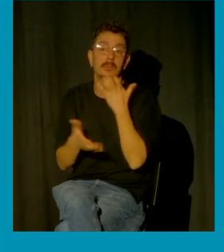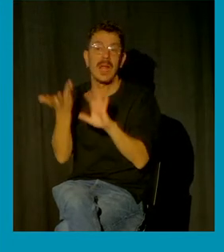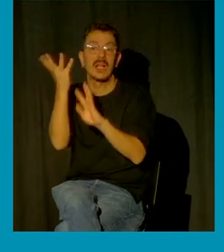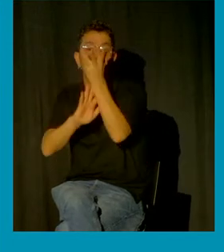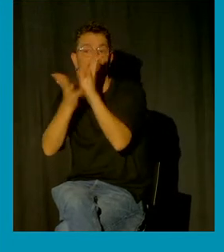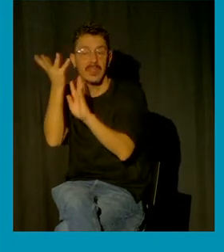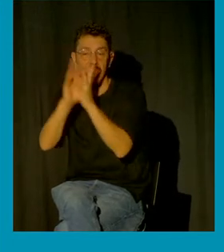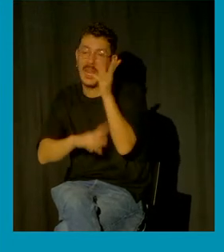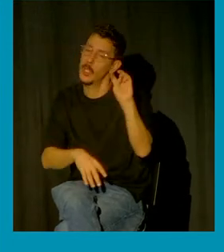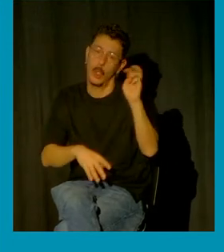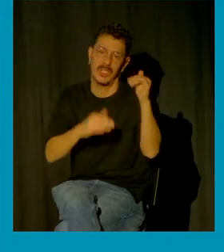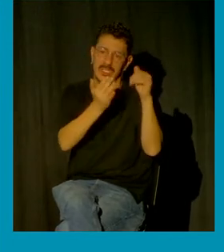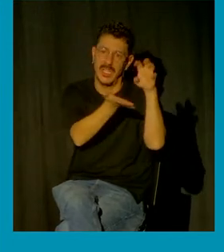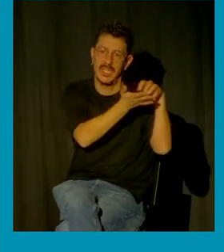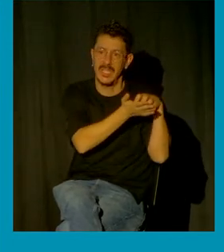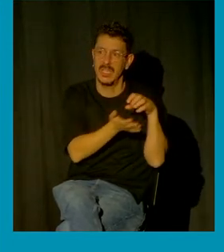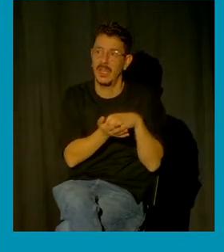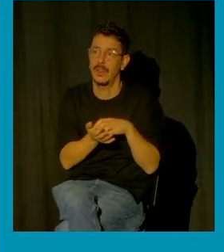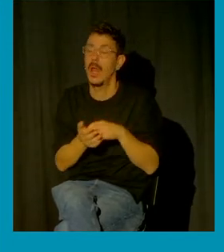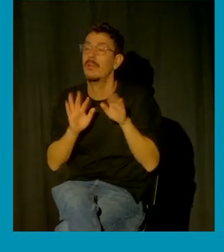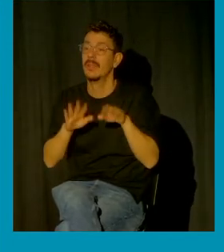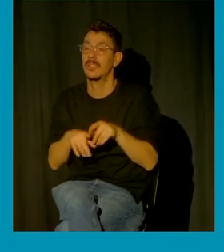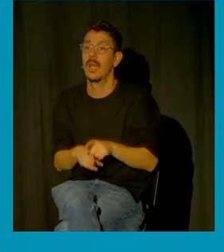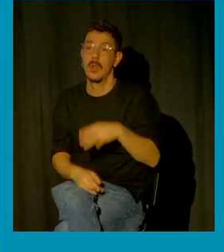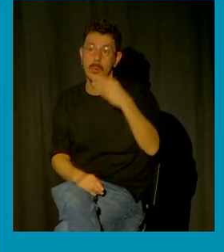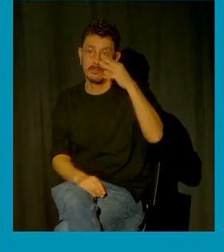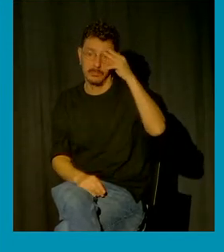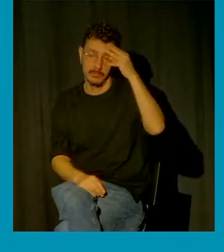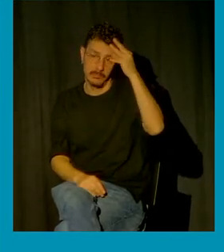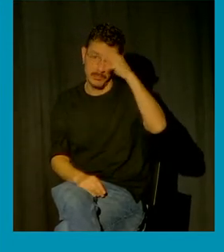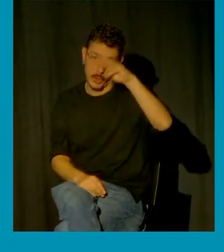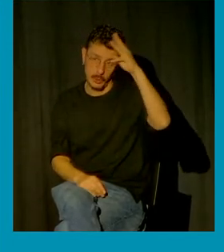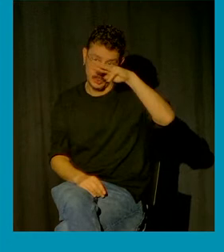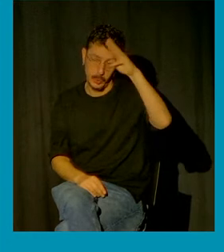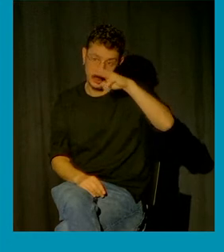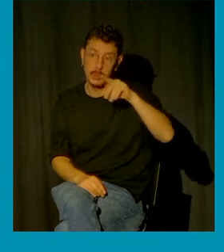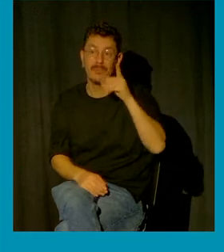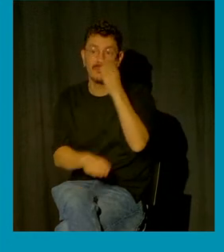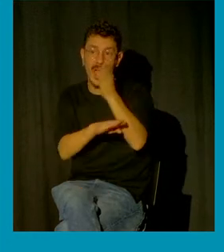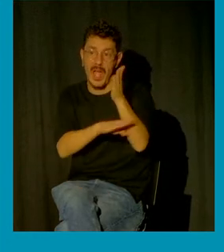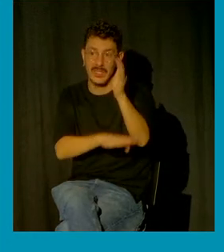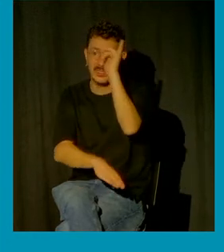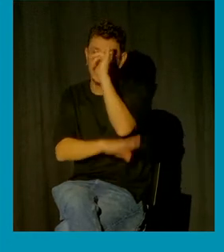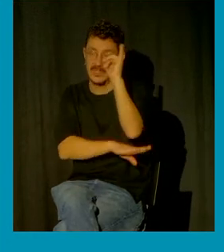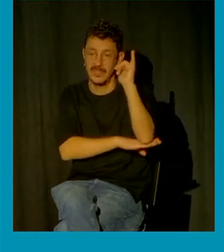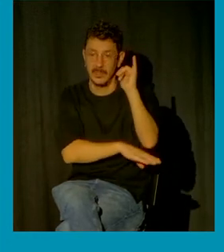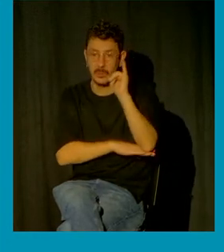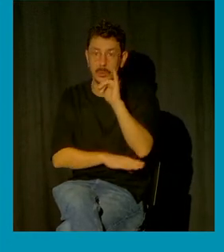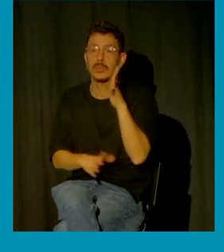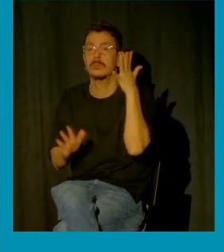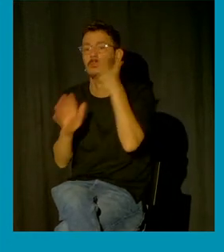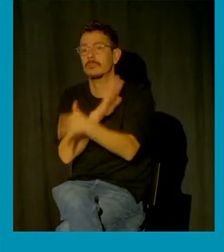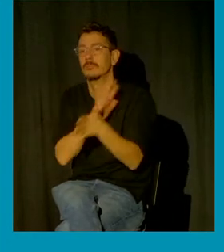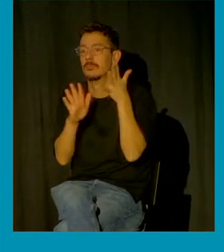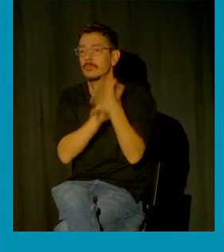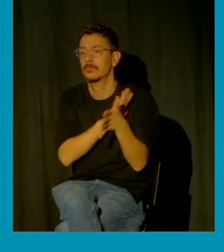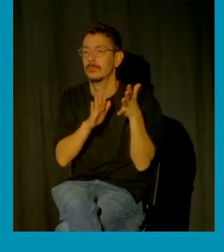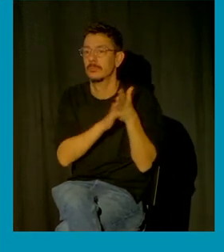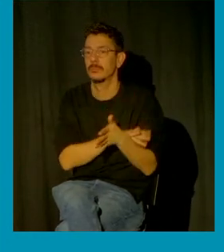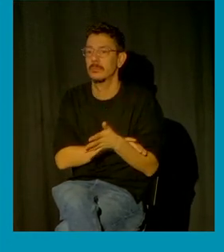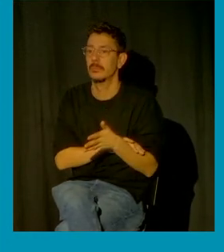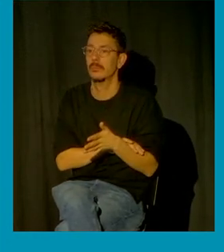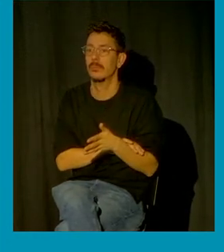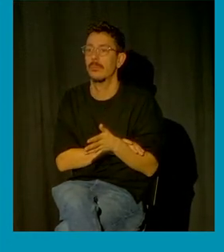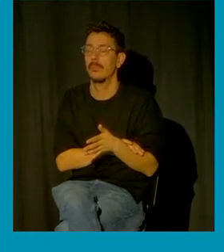i algunes altres entitats Mossos d'Esquadra que es dediquen a anar als instituts a d'alguna manera llençar el